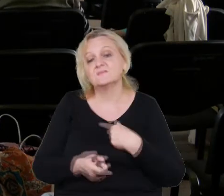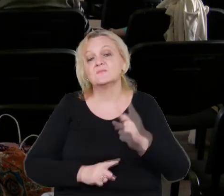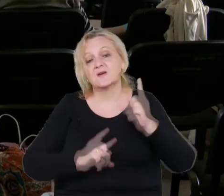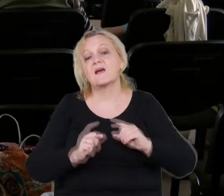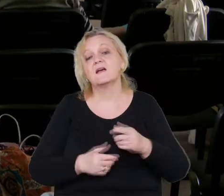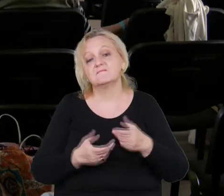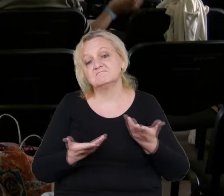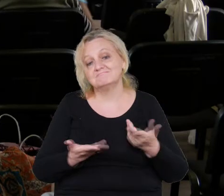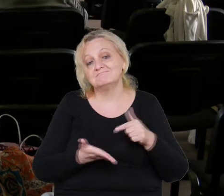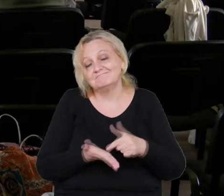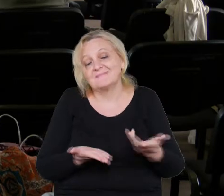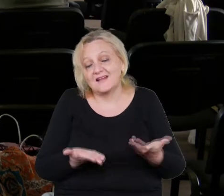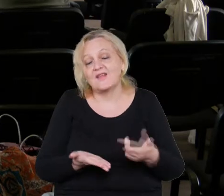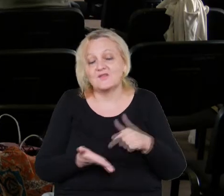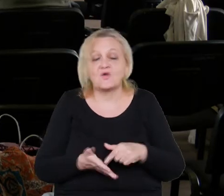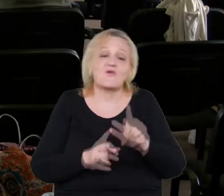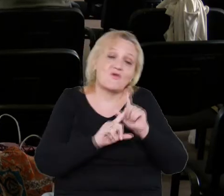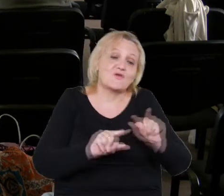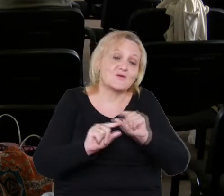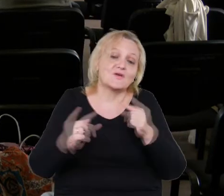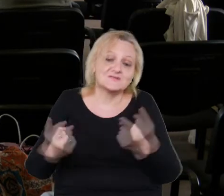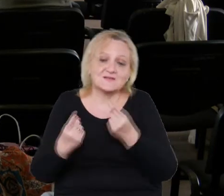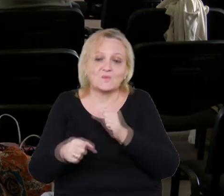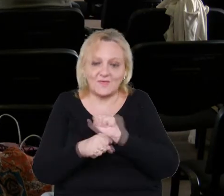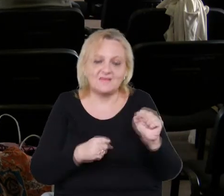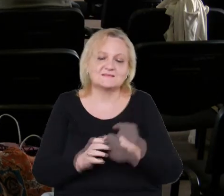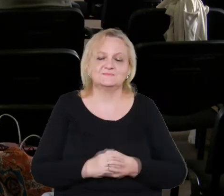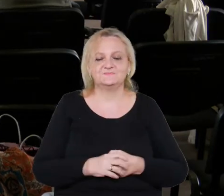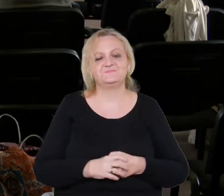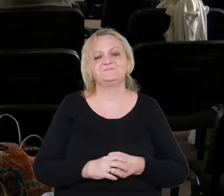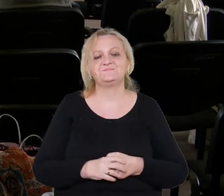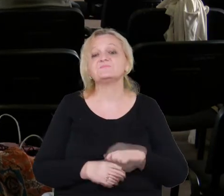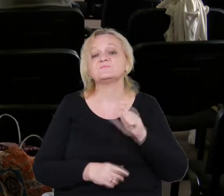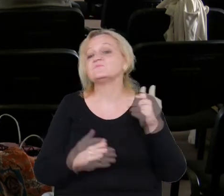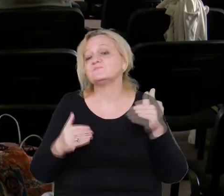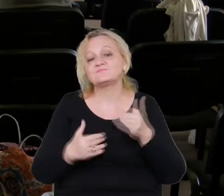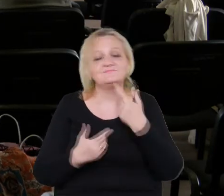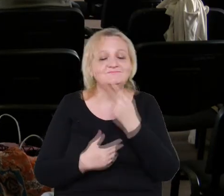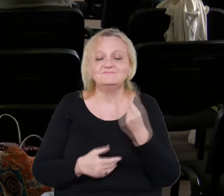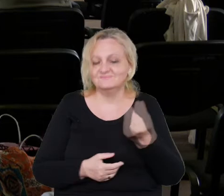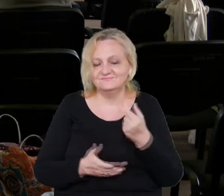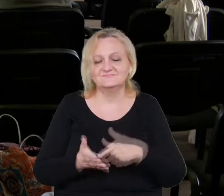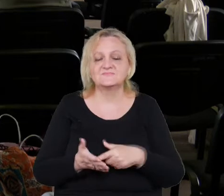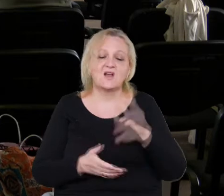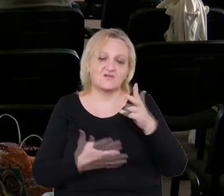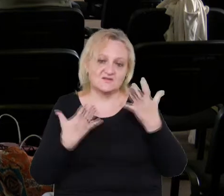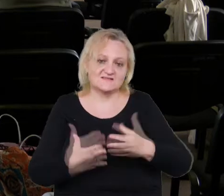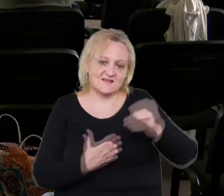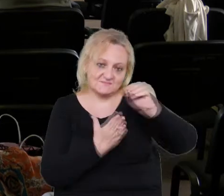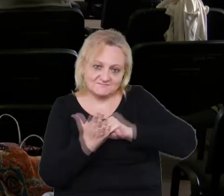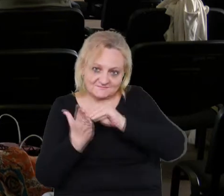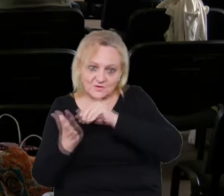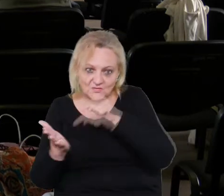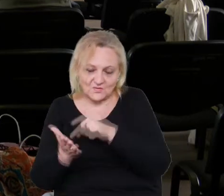wiem Zobacz wydarzenia No niestety nie takie rzeczy się przechodziło co jeszcze mogę powiedzieć że ktoś chciałby o tym napisać w